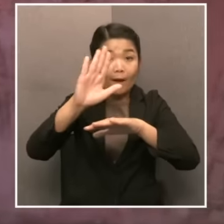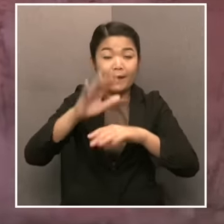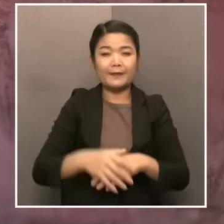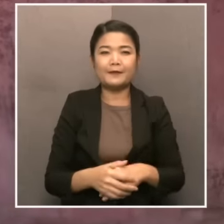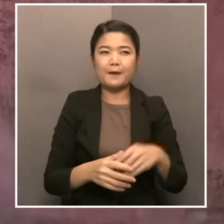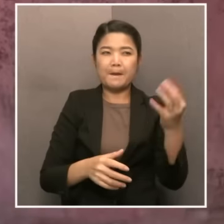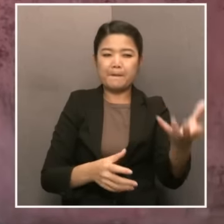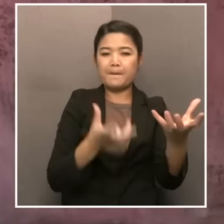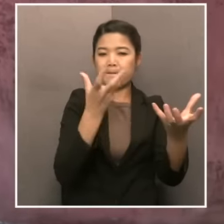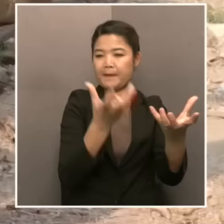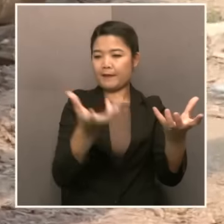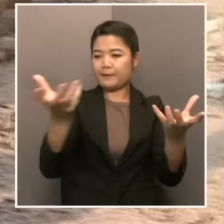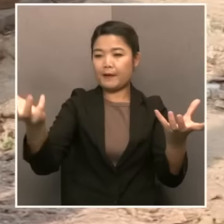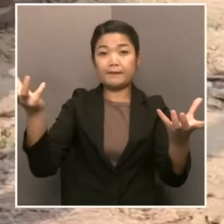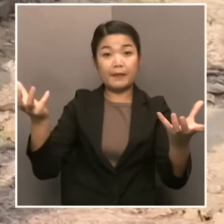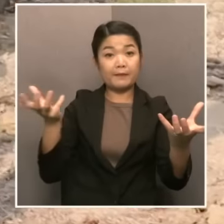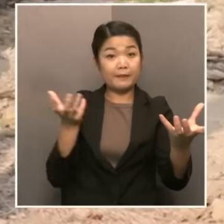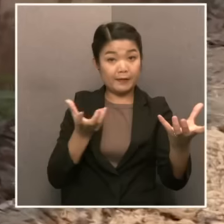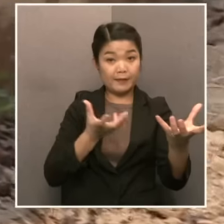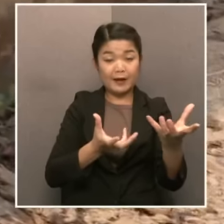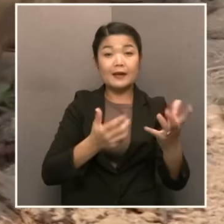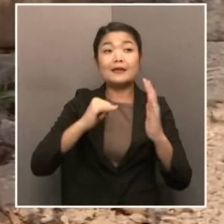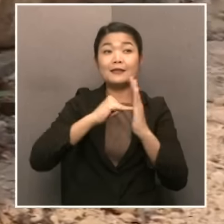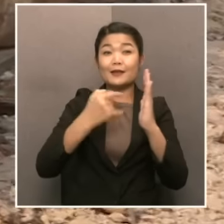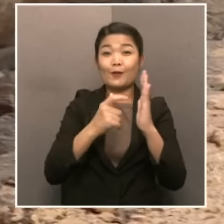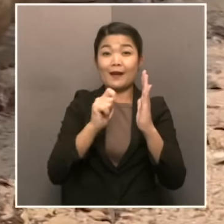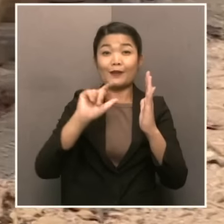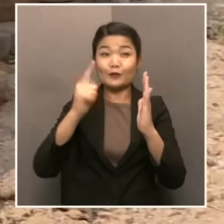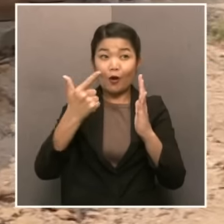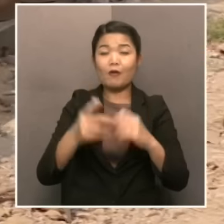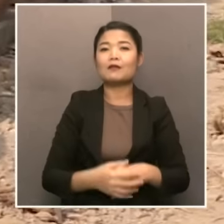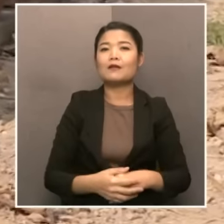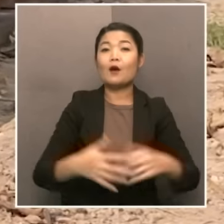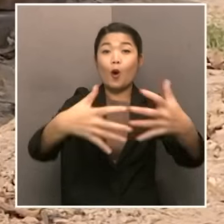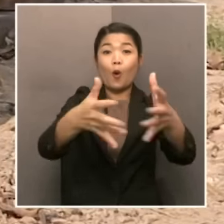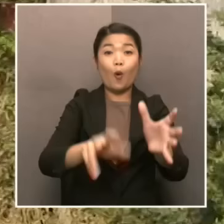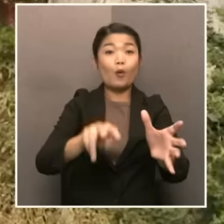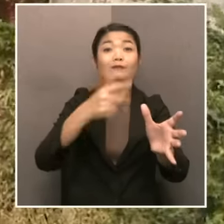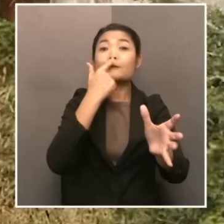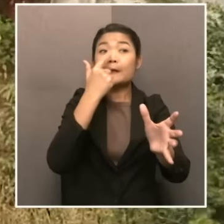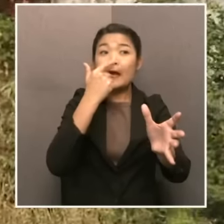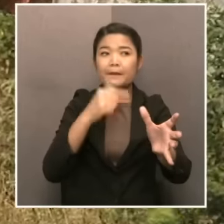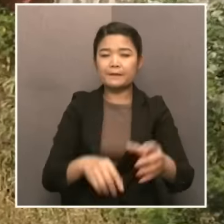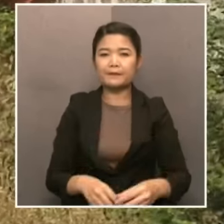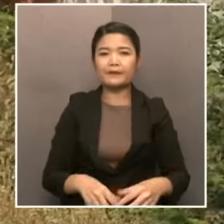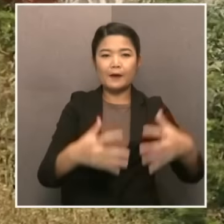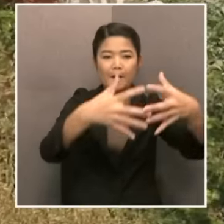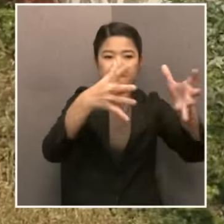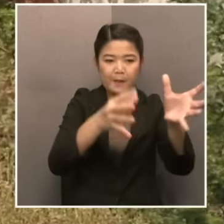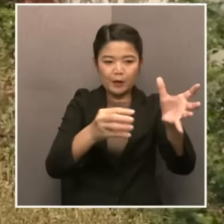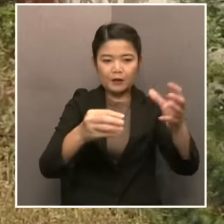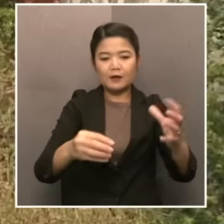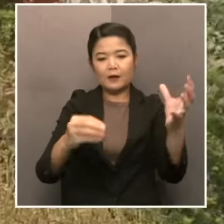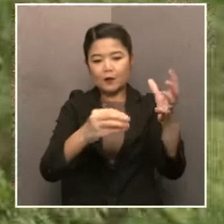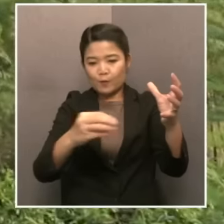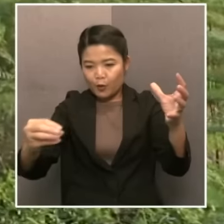นอกที่ตำบลคำหยาดอำเภอโพทองจังหวัดอ่างทองทุกใบค่ะคุณผู้ชมจะมีท่อเชื่อมต่อถึงกันทั้งหมดแล้วก็จะติดตั้งก๊อก